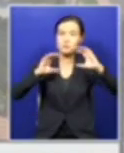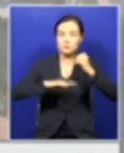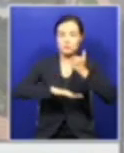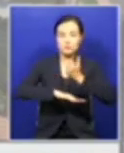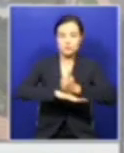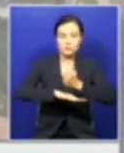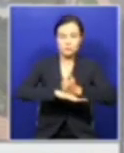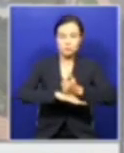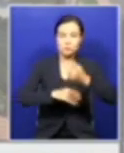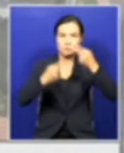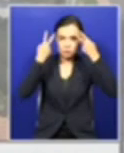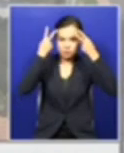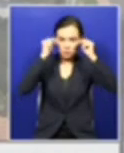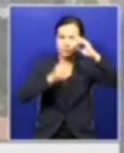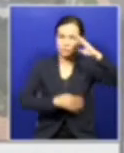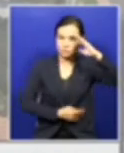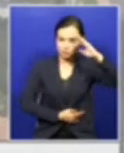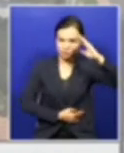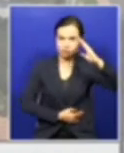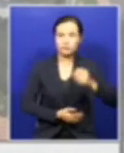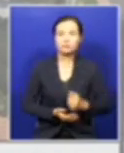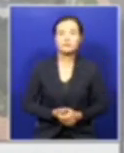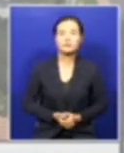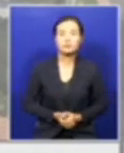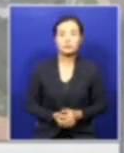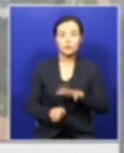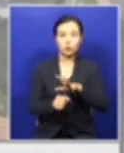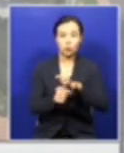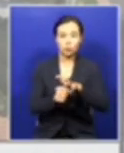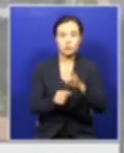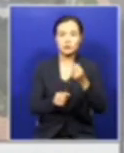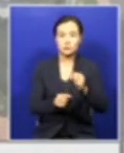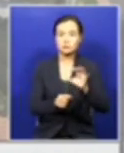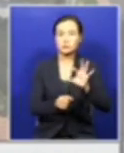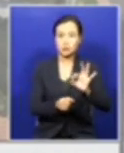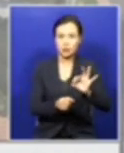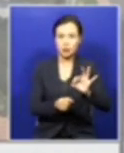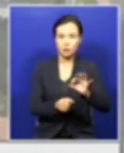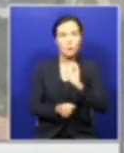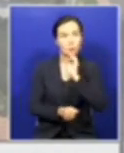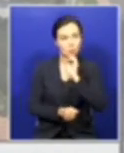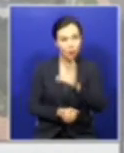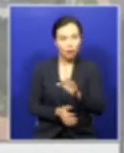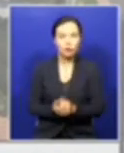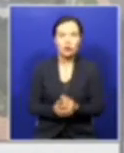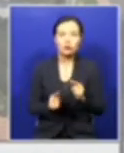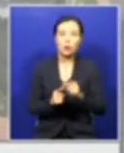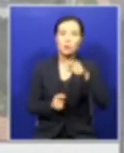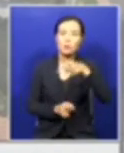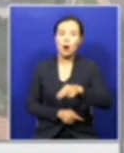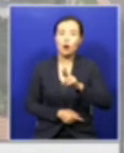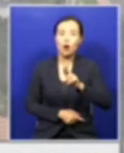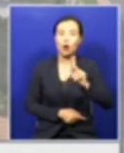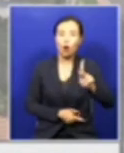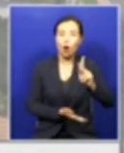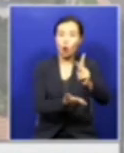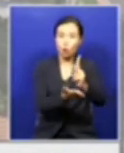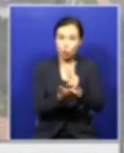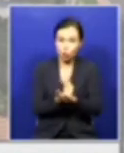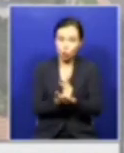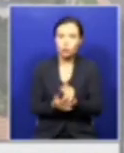ทธ์จันทร์โอชายังนำเอาโควิด-19 อ้างเพื่อออกพ.ร.ก.เงินกู้สูงถึ